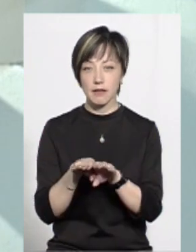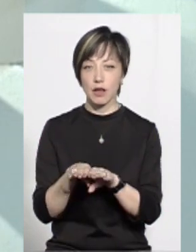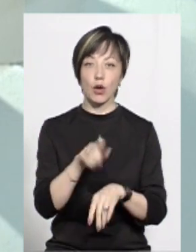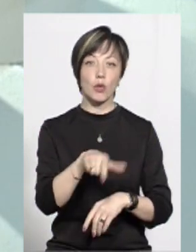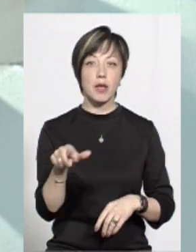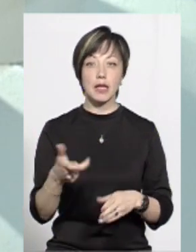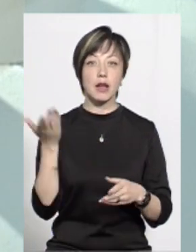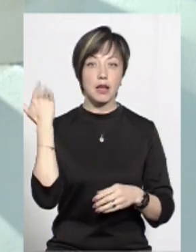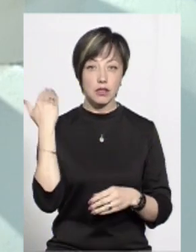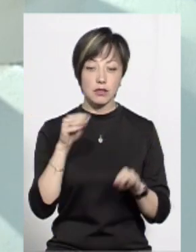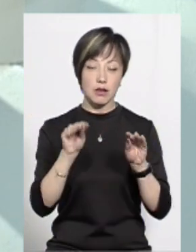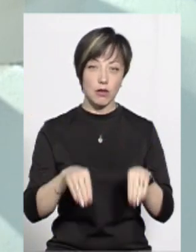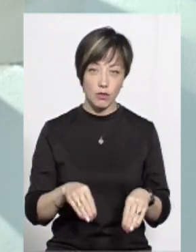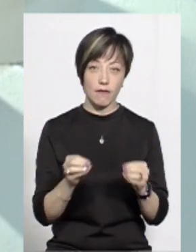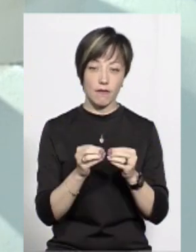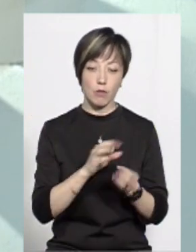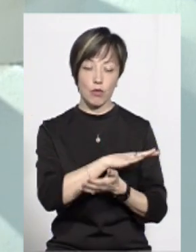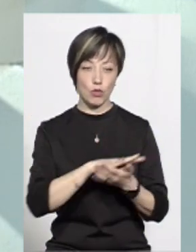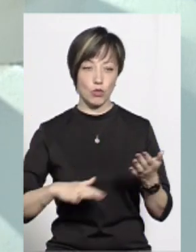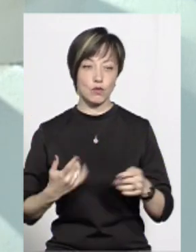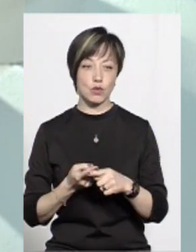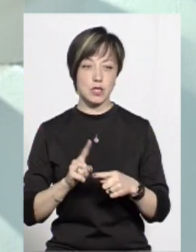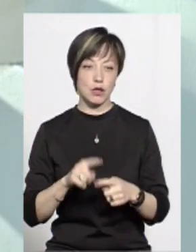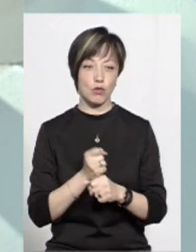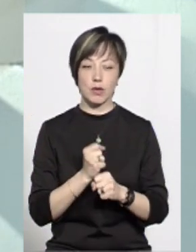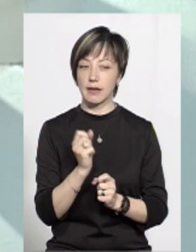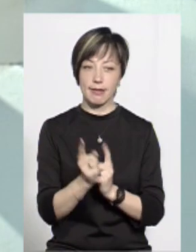Тобто громадяни, які здавали і декларують, вони, в принципі, завжди і